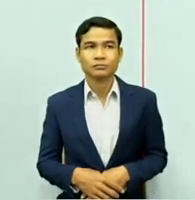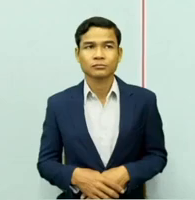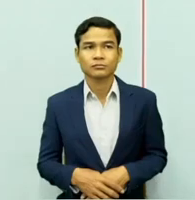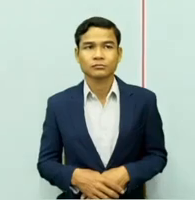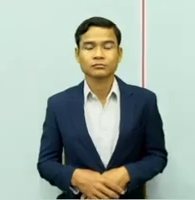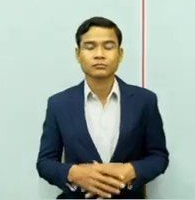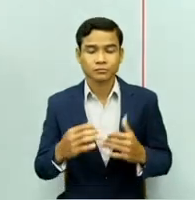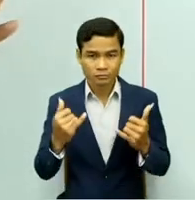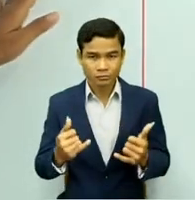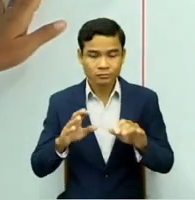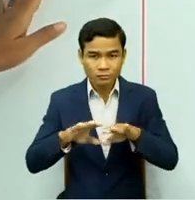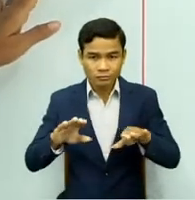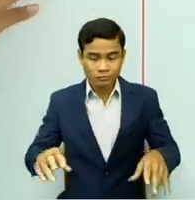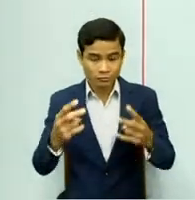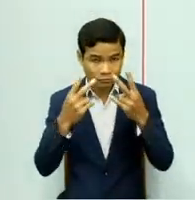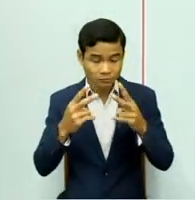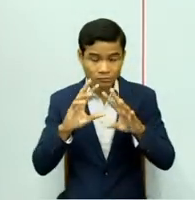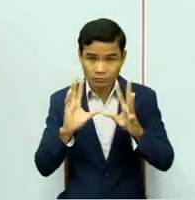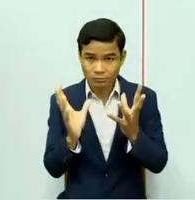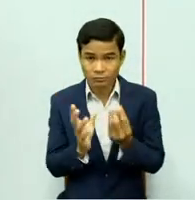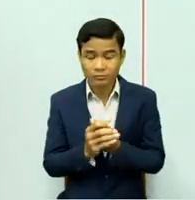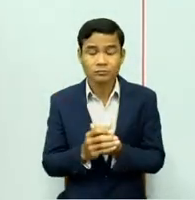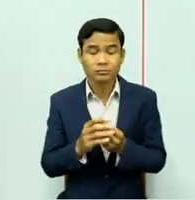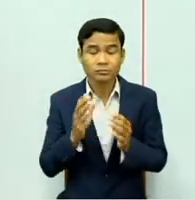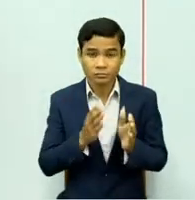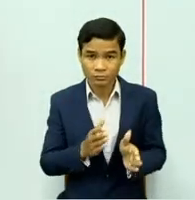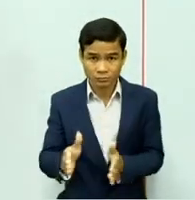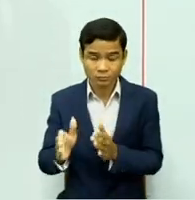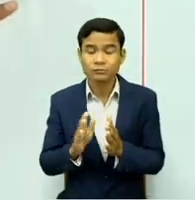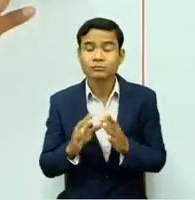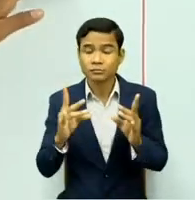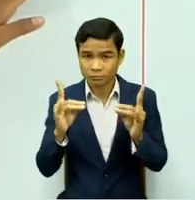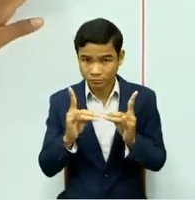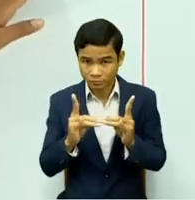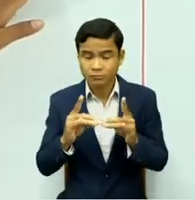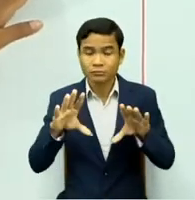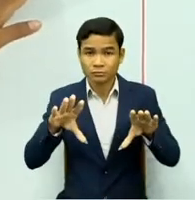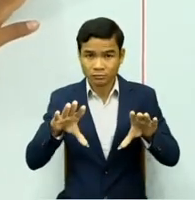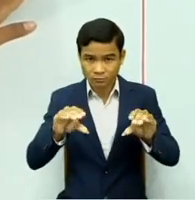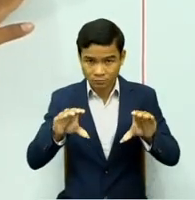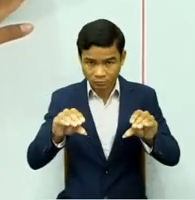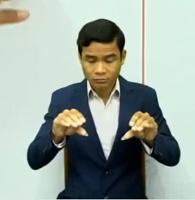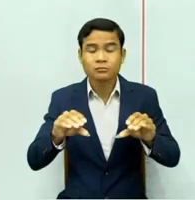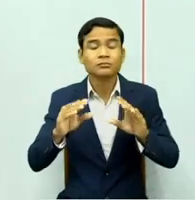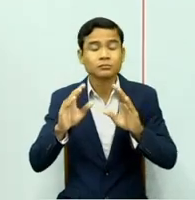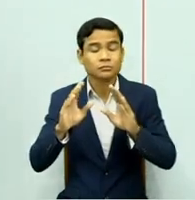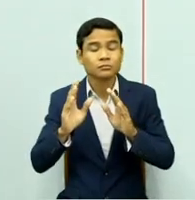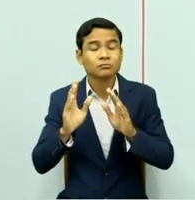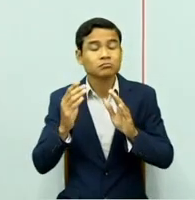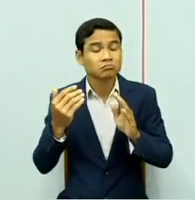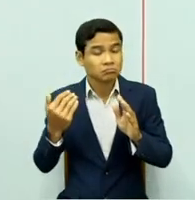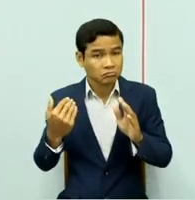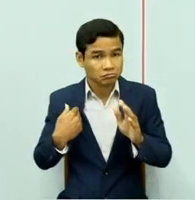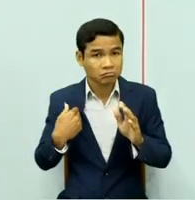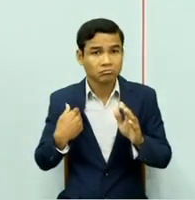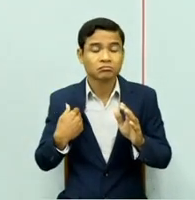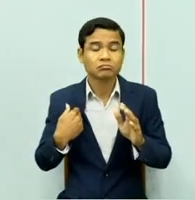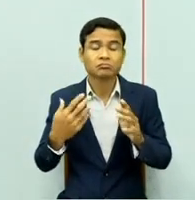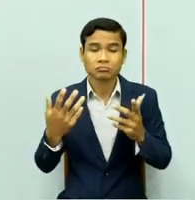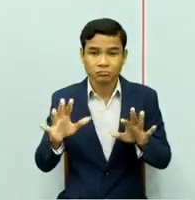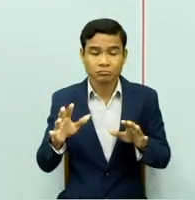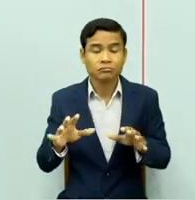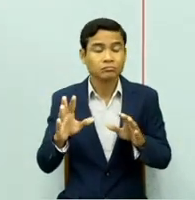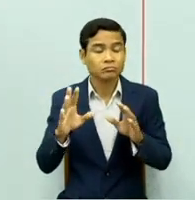តោះឥឡូវកូនមើលទាំងអស់គ្នាយើងរៀបបានក្រែពូកនឹងខ្នើយហើយអញ្ចឹងចុងក្រោយគេអីគេកូនណា